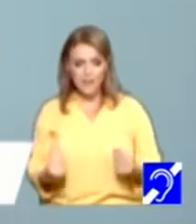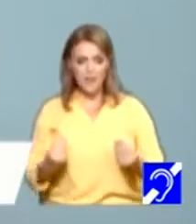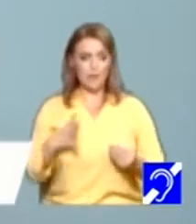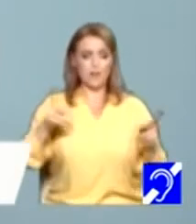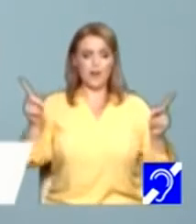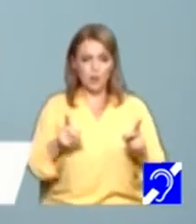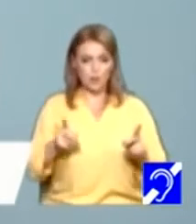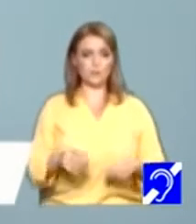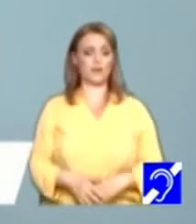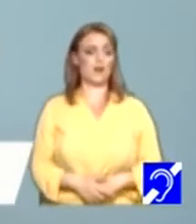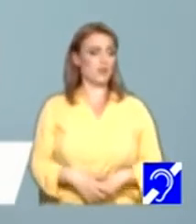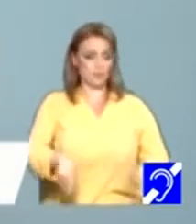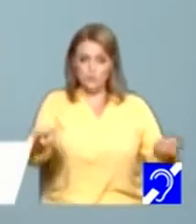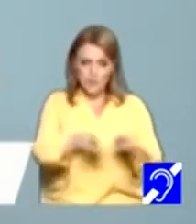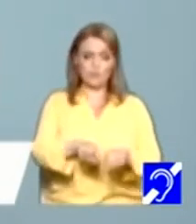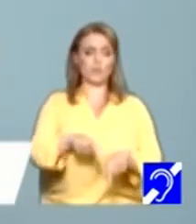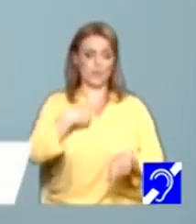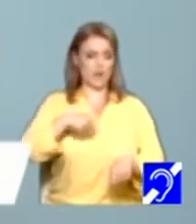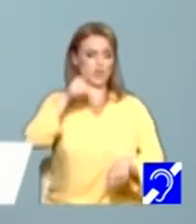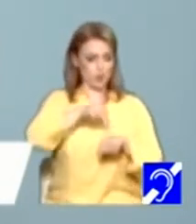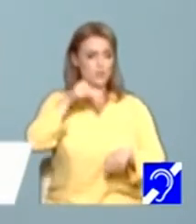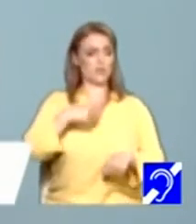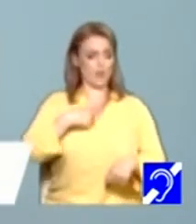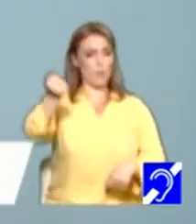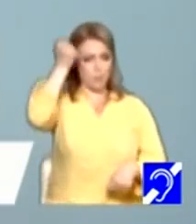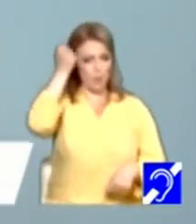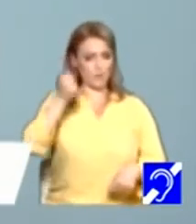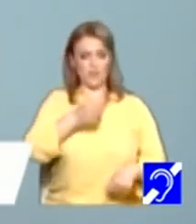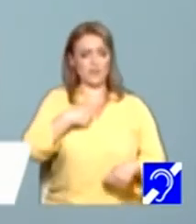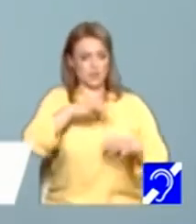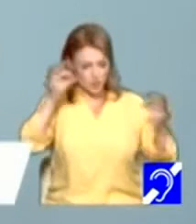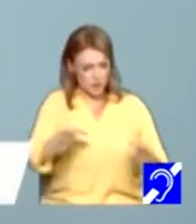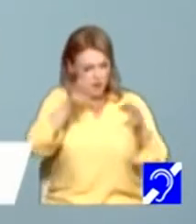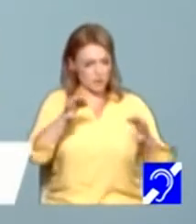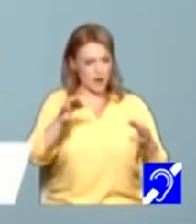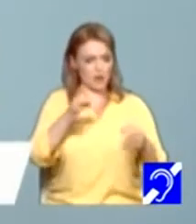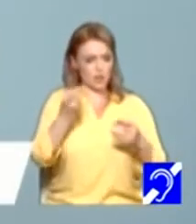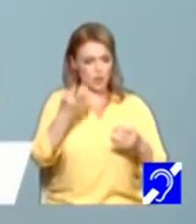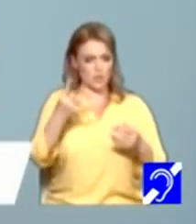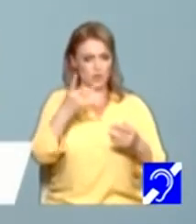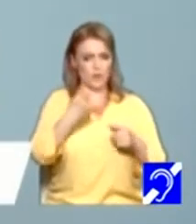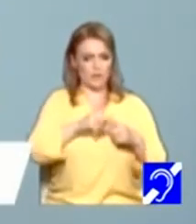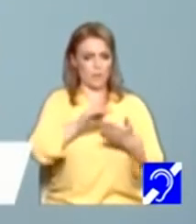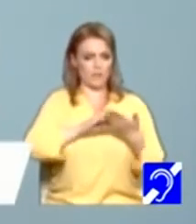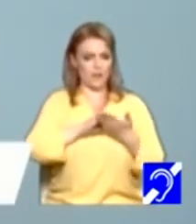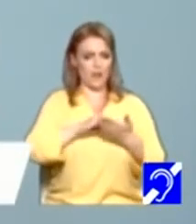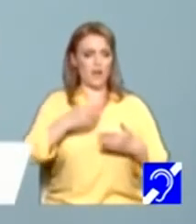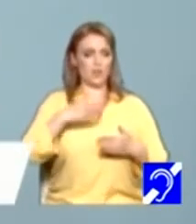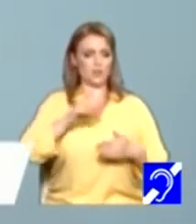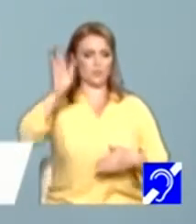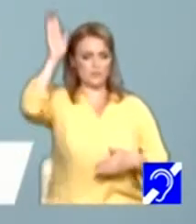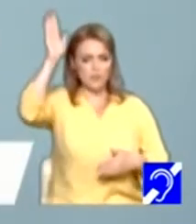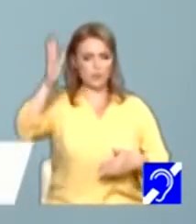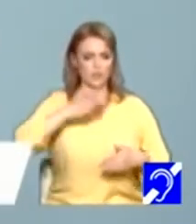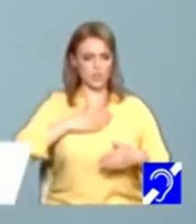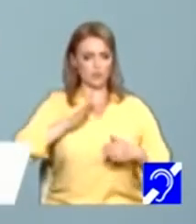ziua Europei este o sărbătoare, angajament să nu se mai repete și să trăim, să construim un viitor